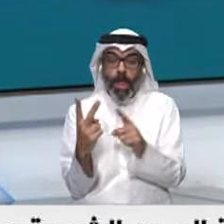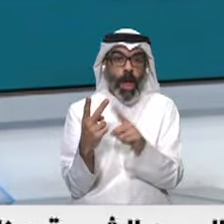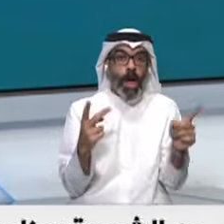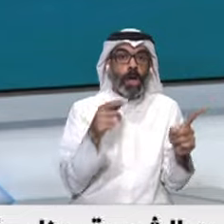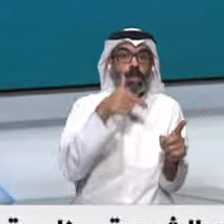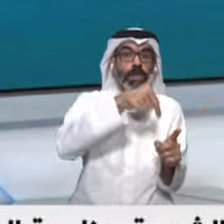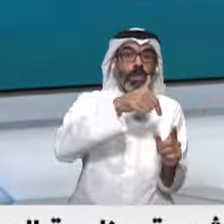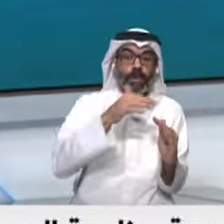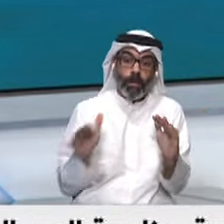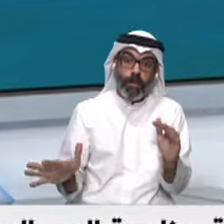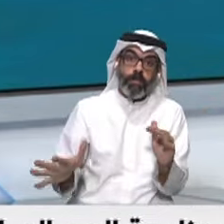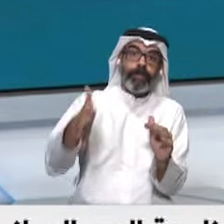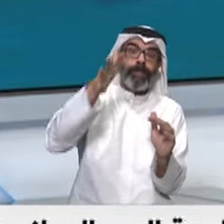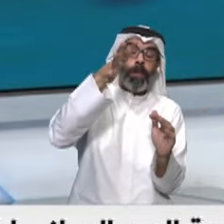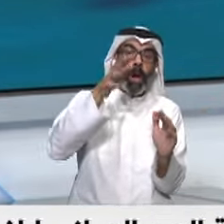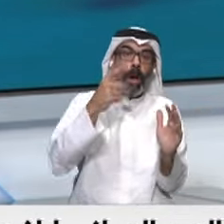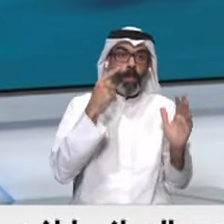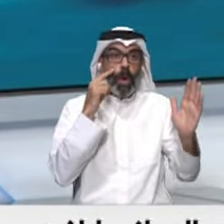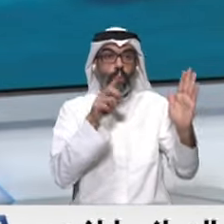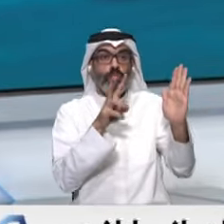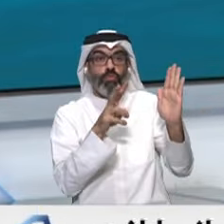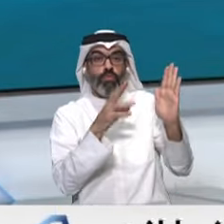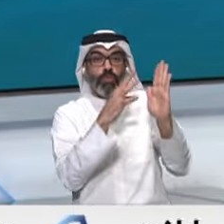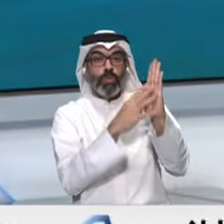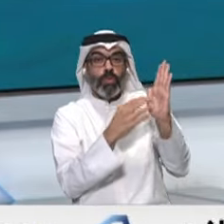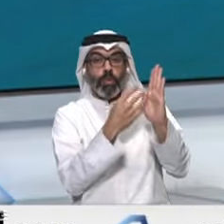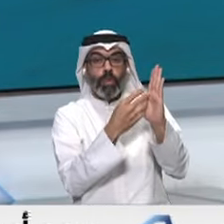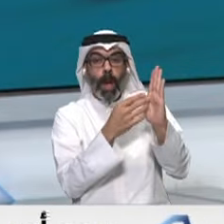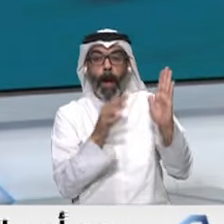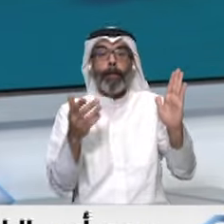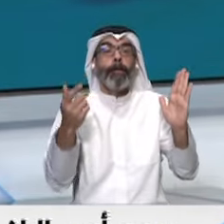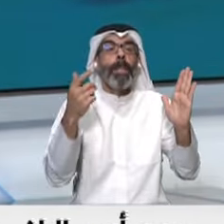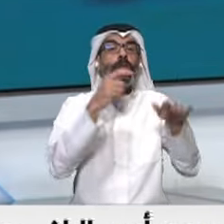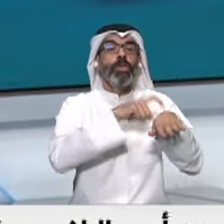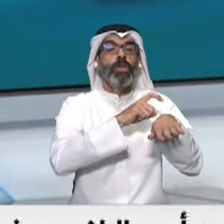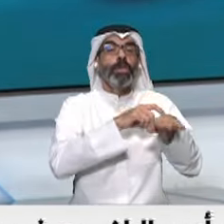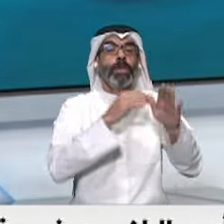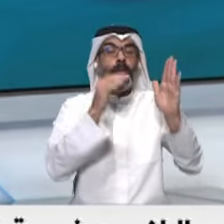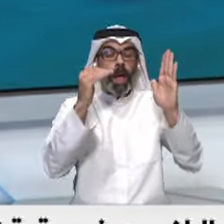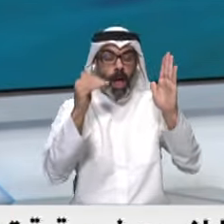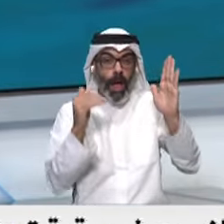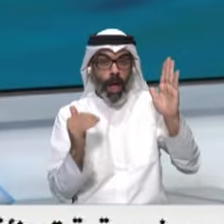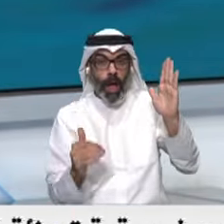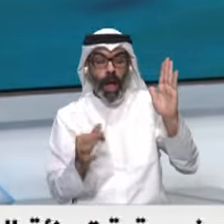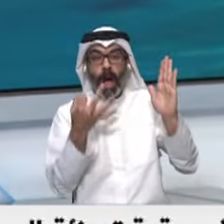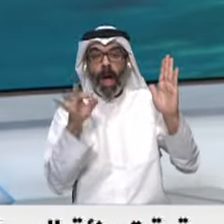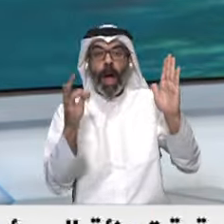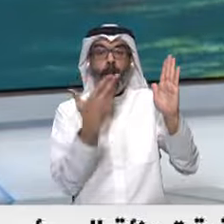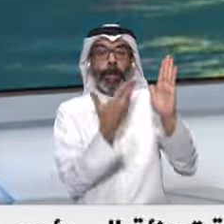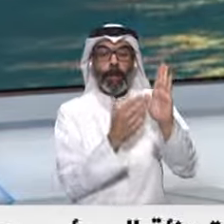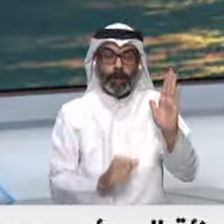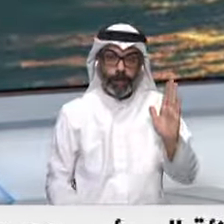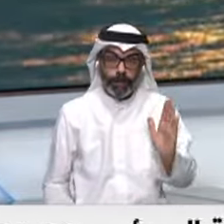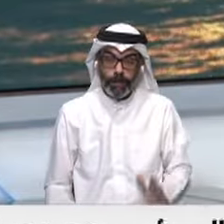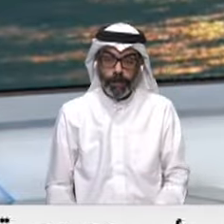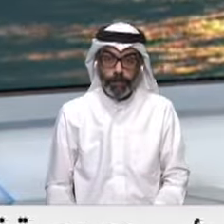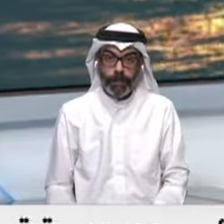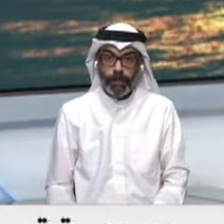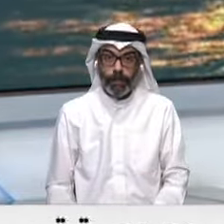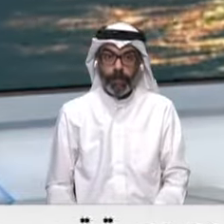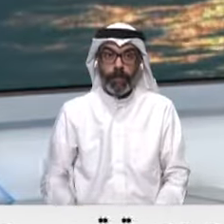و8 دقائق صباحا والجزر الاول الساعه 5 و56 دقيقه صباحا والجزر الثاني الساعه 6 ودقيقتين مساء